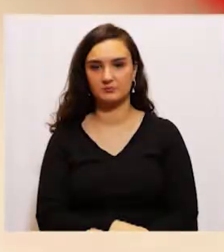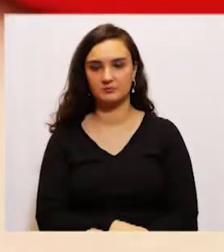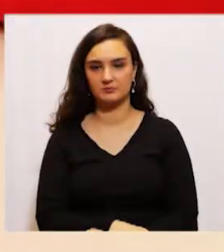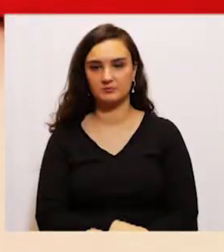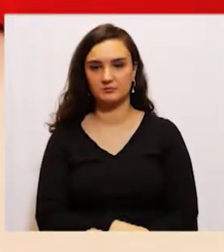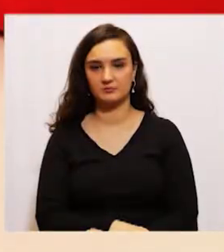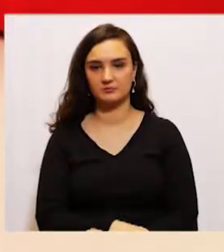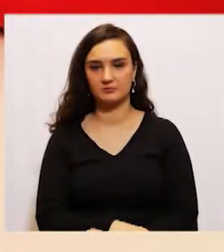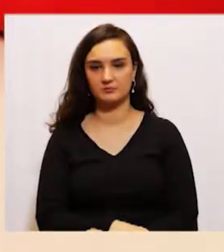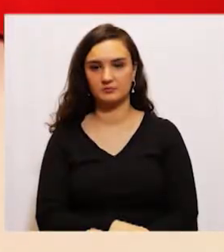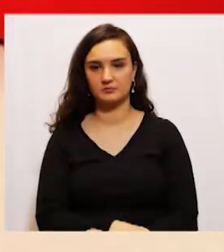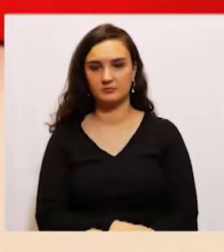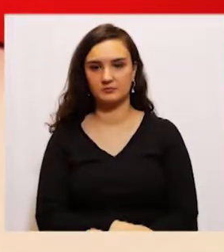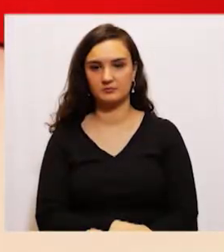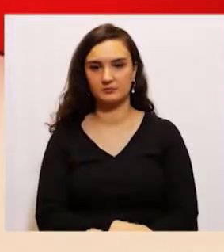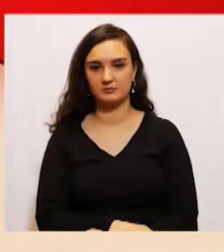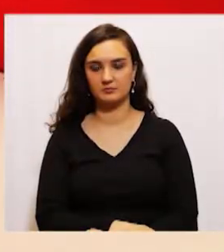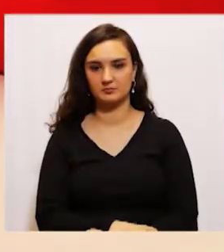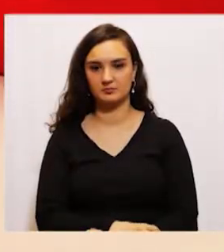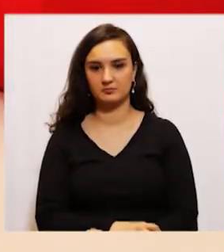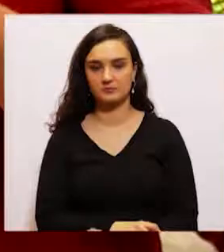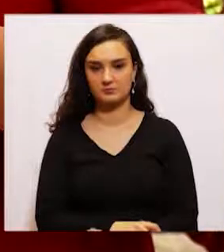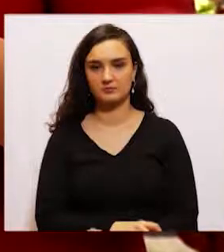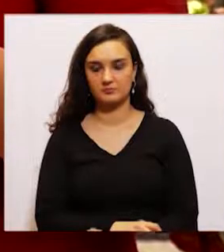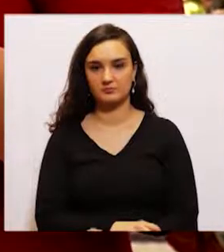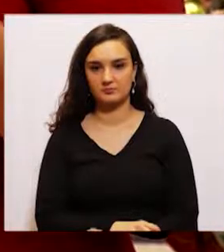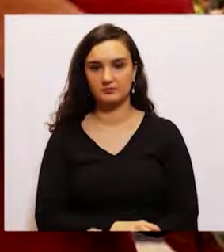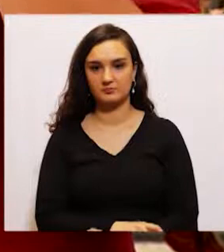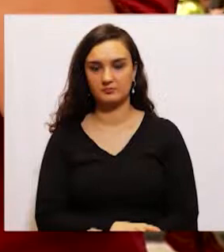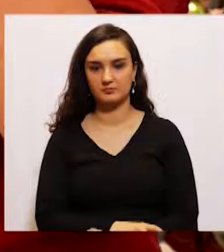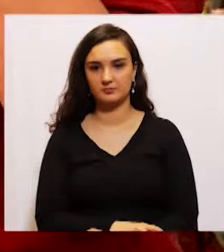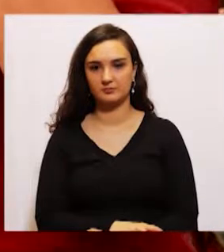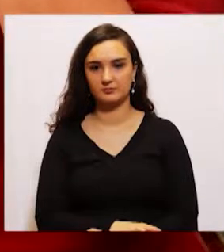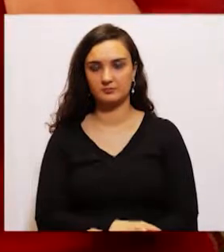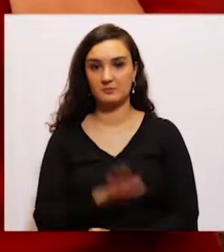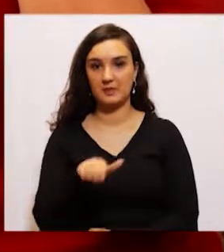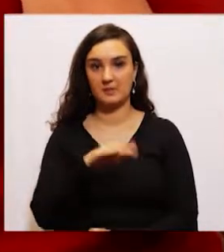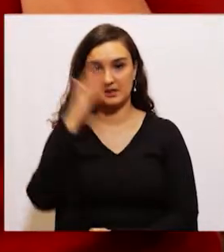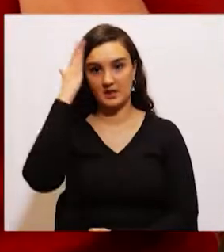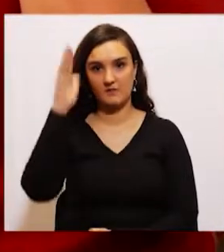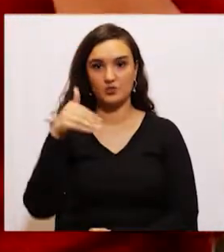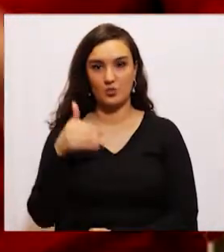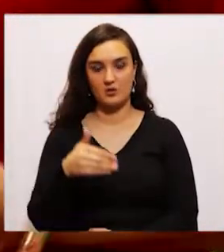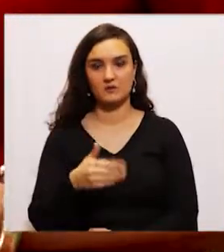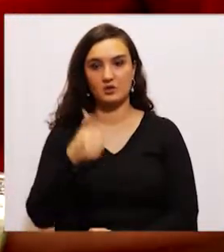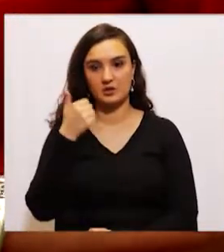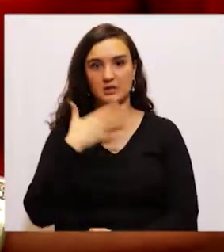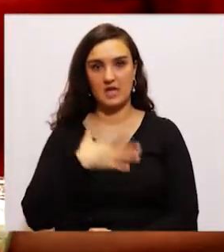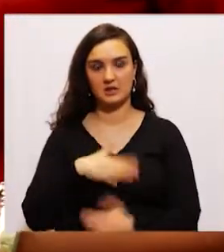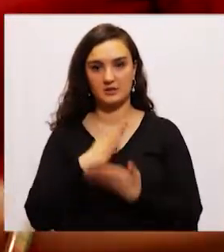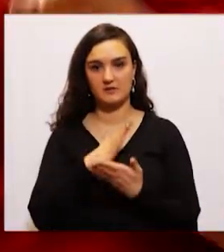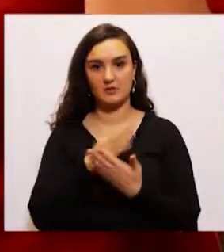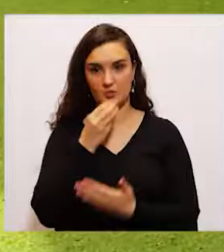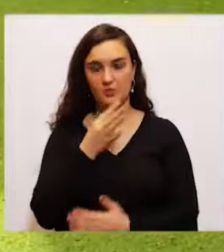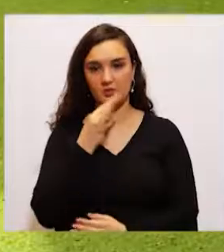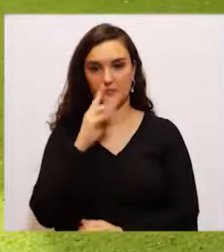არა, ეს ხო ადამიანად მოკდა. ხო, დაიცი რა, თავი არ დახატებინა, ჩვენ ფეხები თავში ხო არ გვაქვს შერჯობელი, ჯერ ტანი გვაქვს, არა?